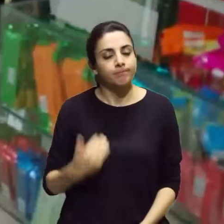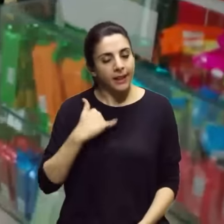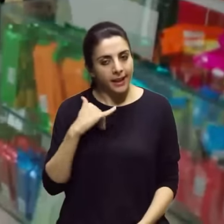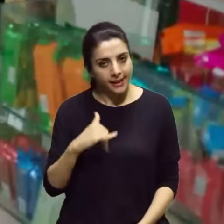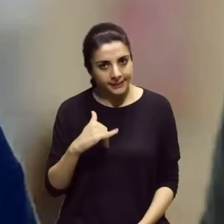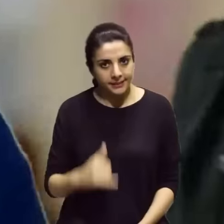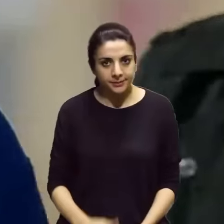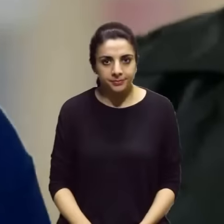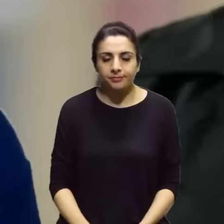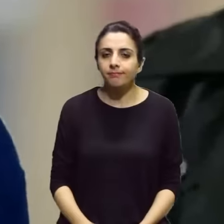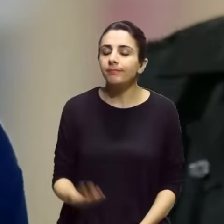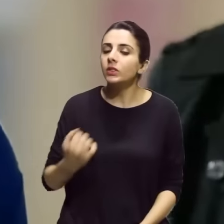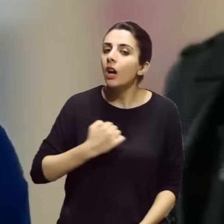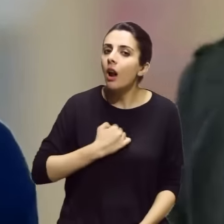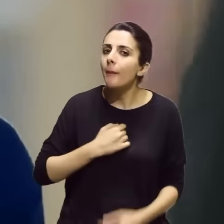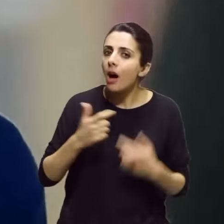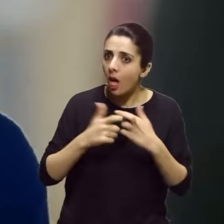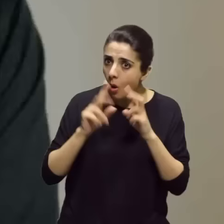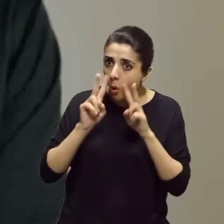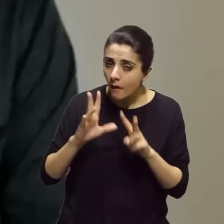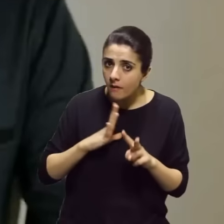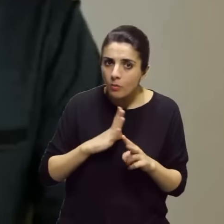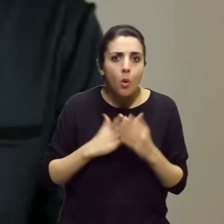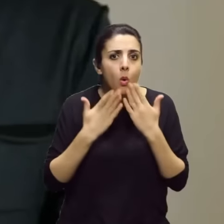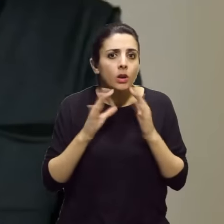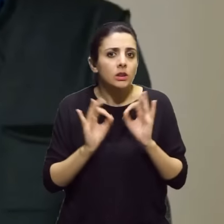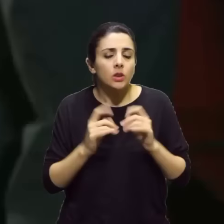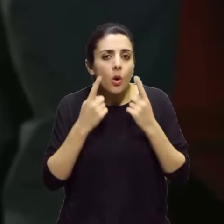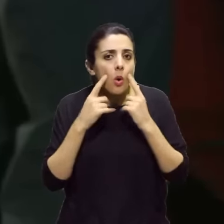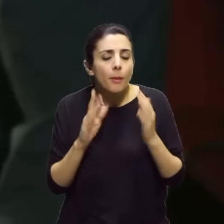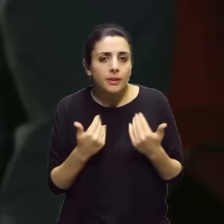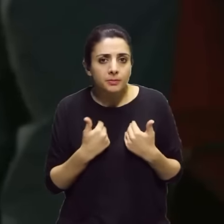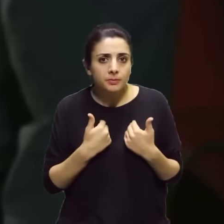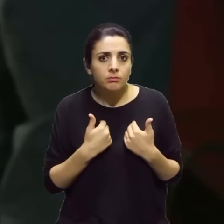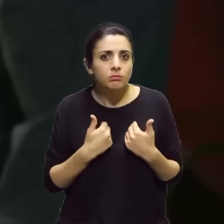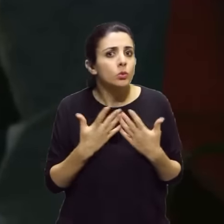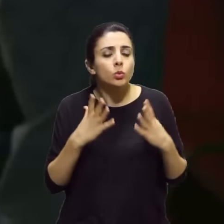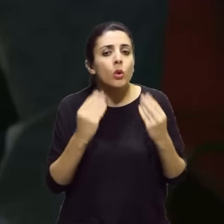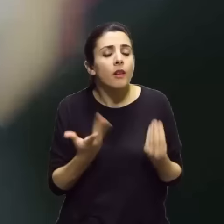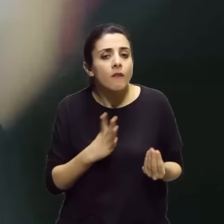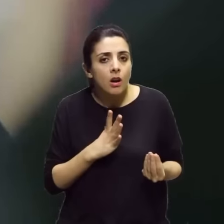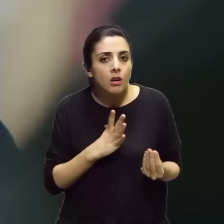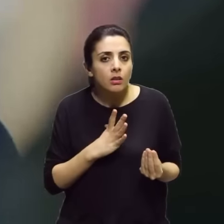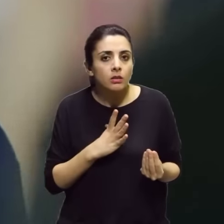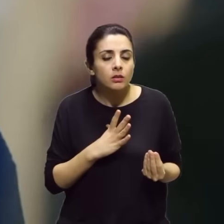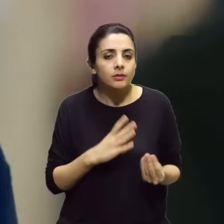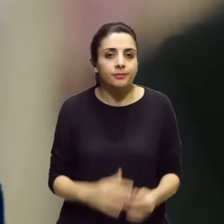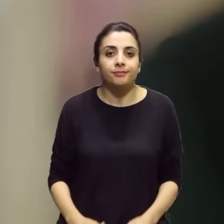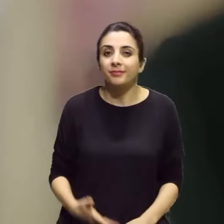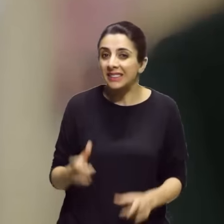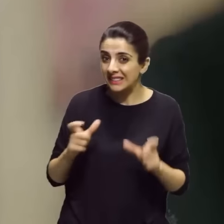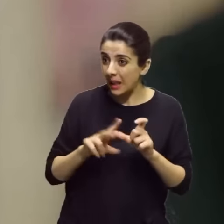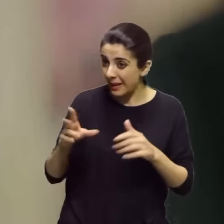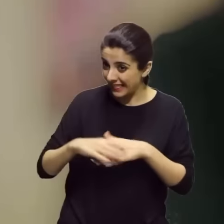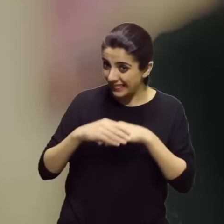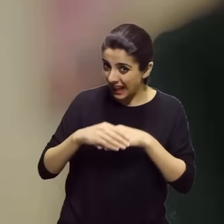de. Hayatım Reyhan'ı gördün mü? Yok ya nereden göreyim ben Reyhan'ı? Ne oldu ki niye?